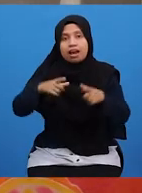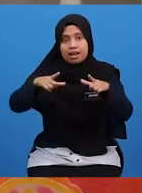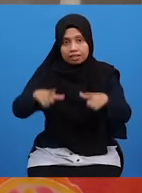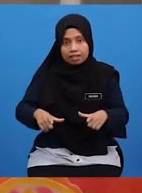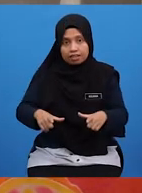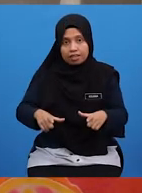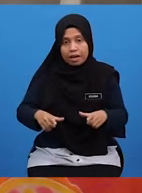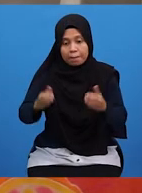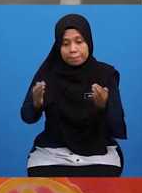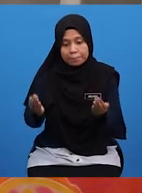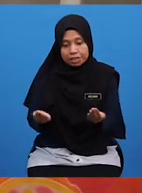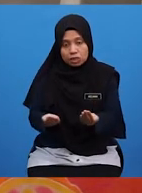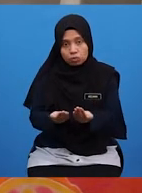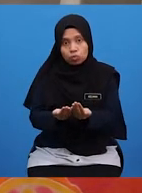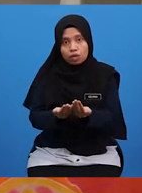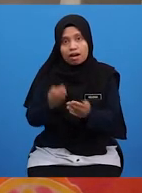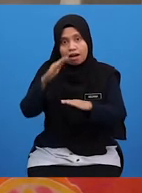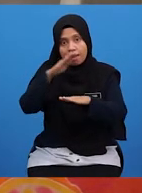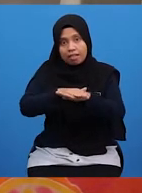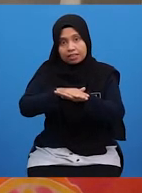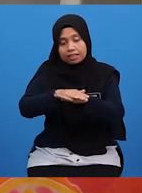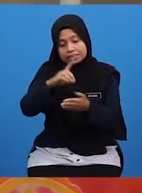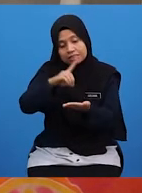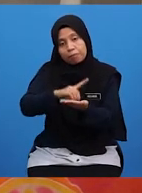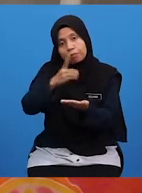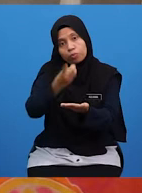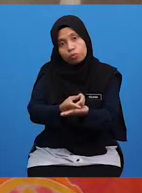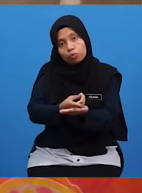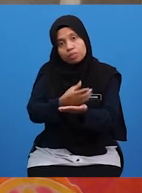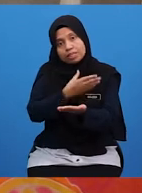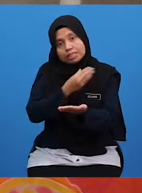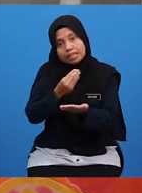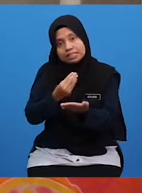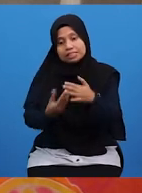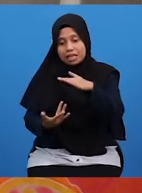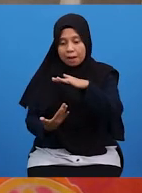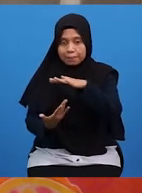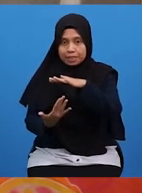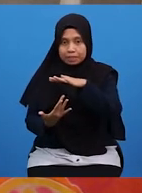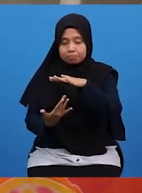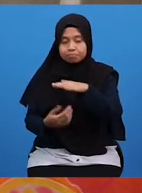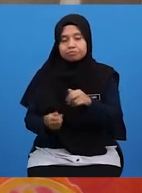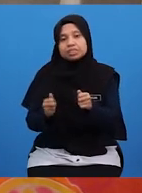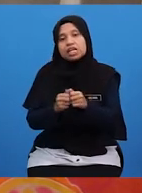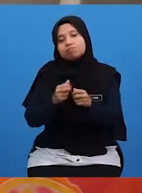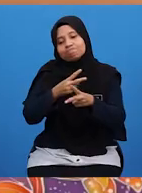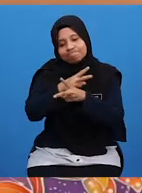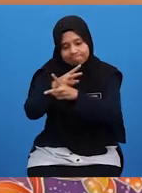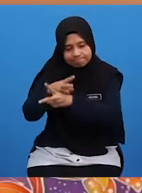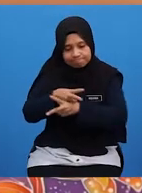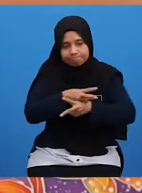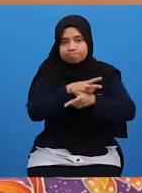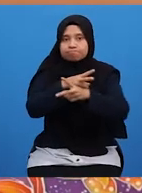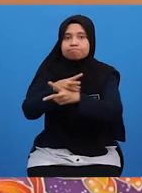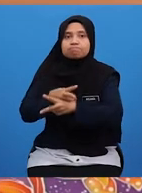Letakkan periuk peleburan di atas permukaan dapur dan nyalakan dapur dengan berhati-hati.